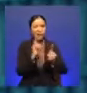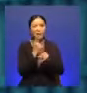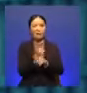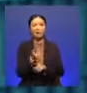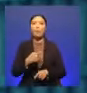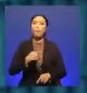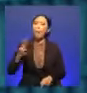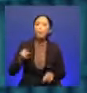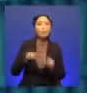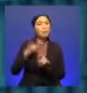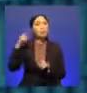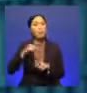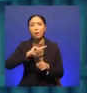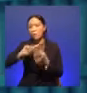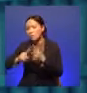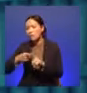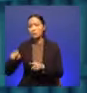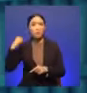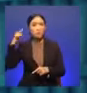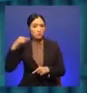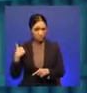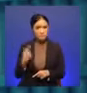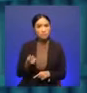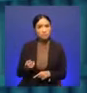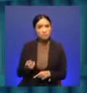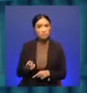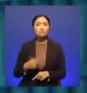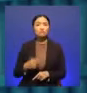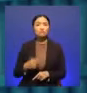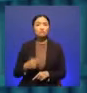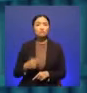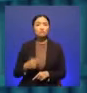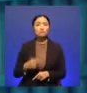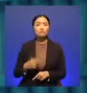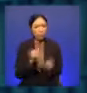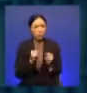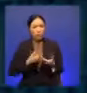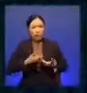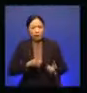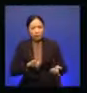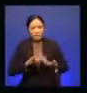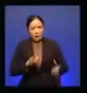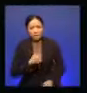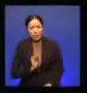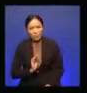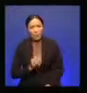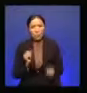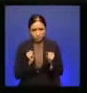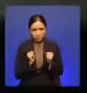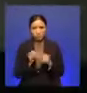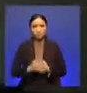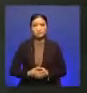างมีเพื่อนผู้หญิงหนูเข้ามาเจอผู้ชายหนูกลัวเขารับหนูไม่ได